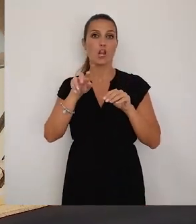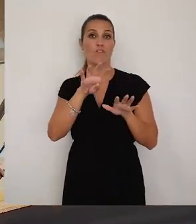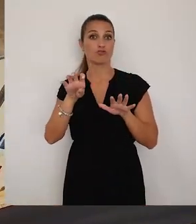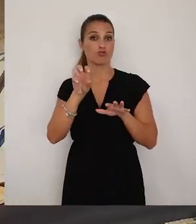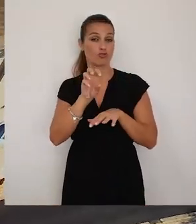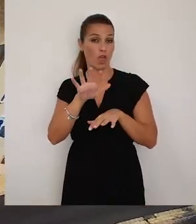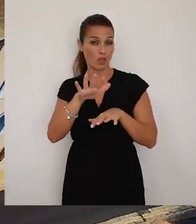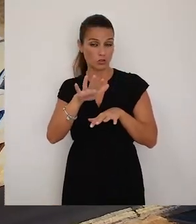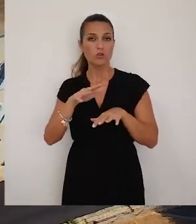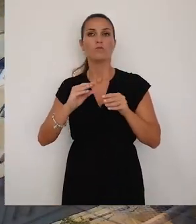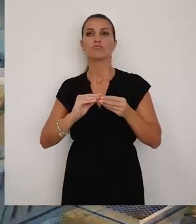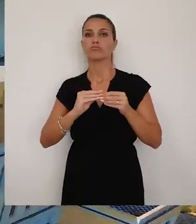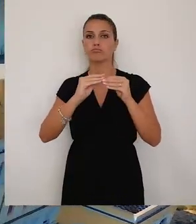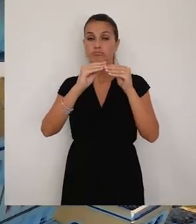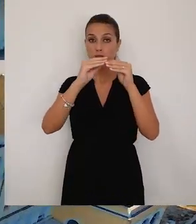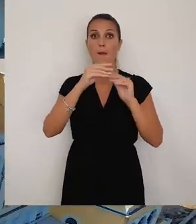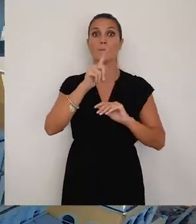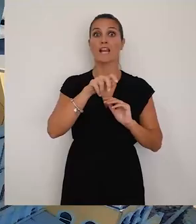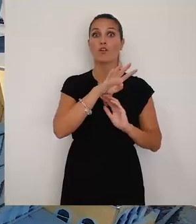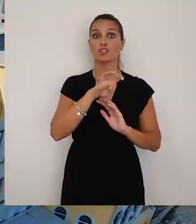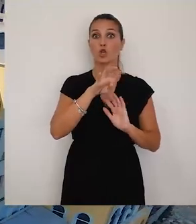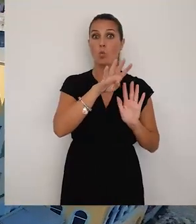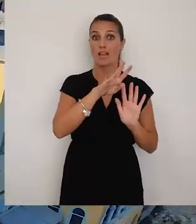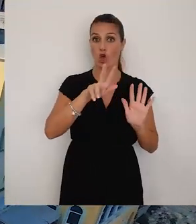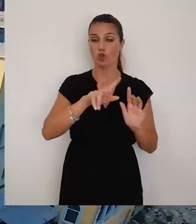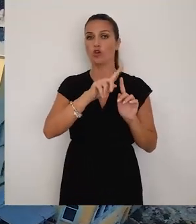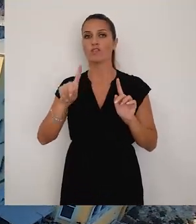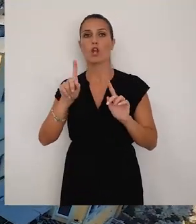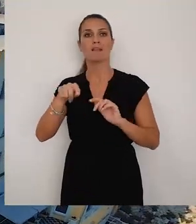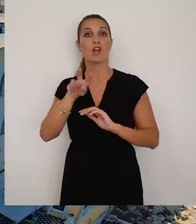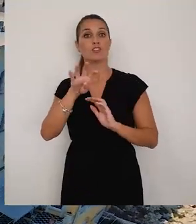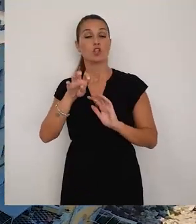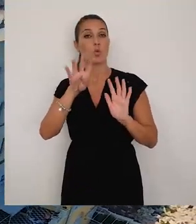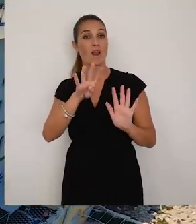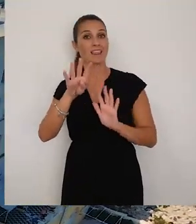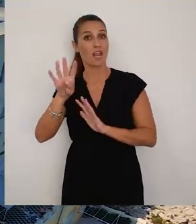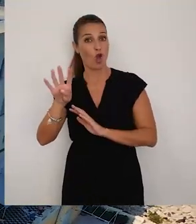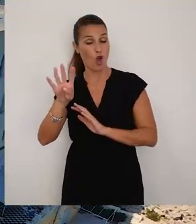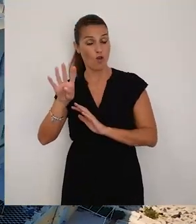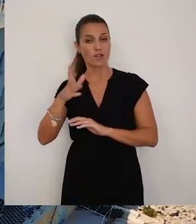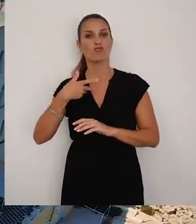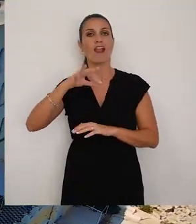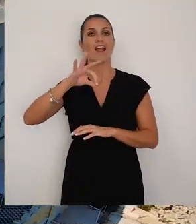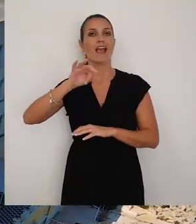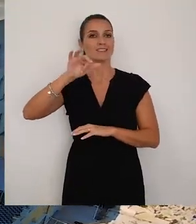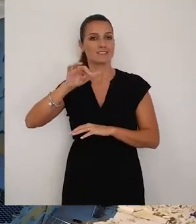Costruito nei primi anni del Novecento, ospitò dal 1948 al 1949 il Casinò.